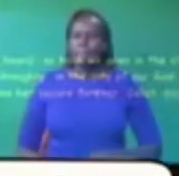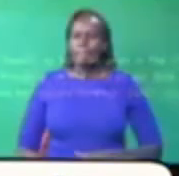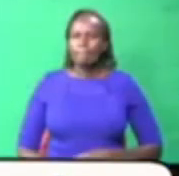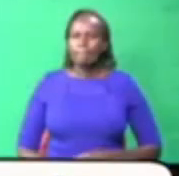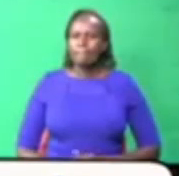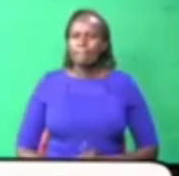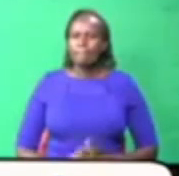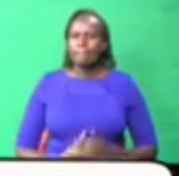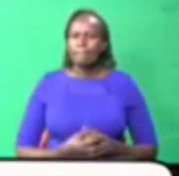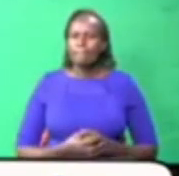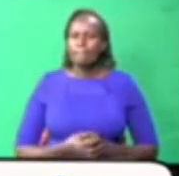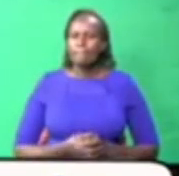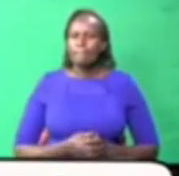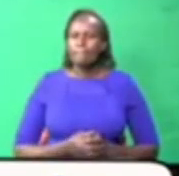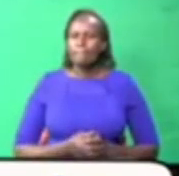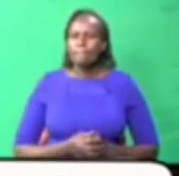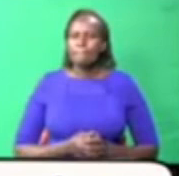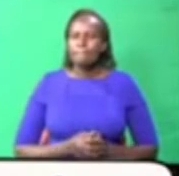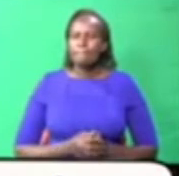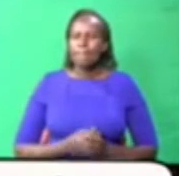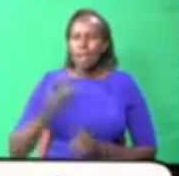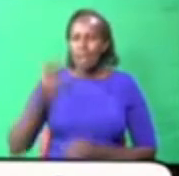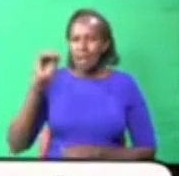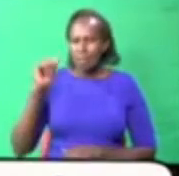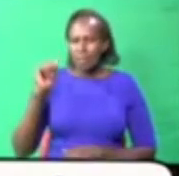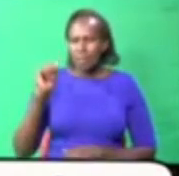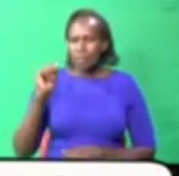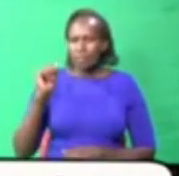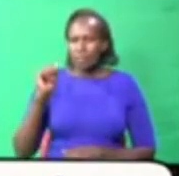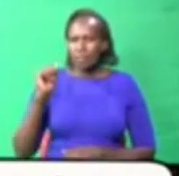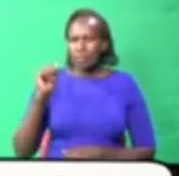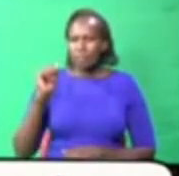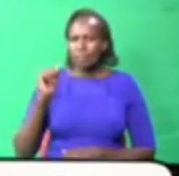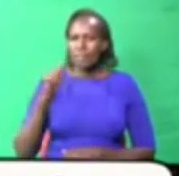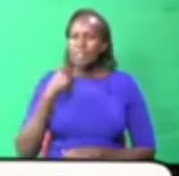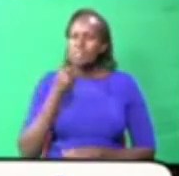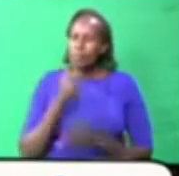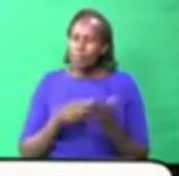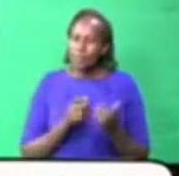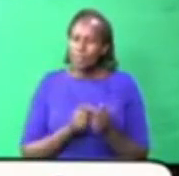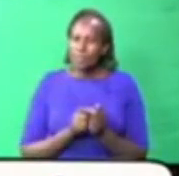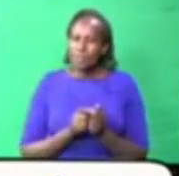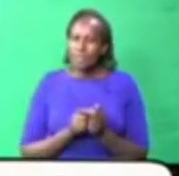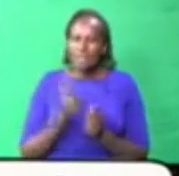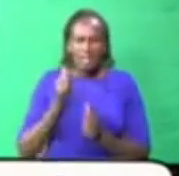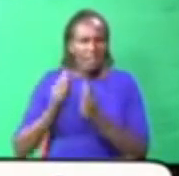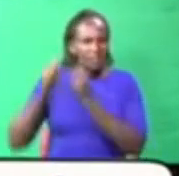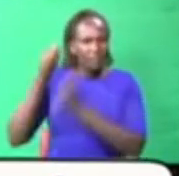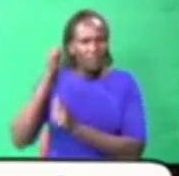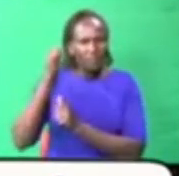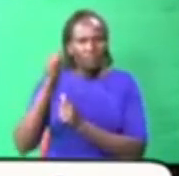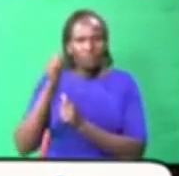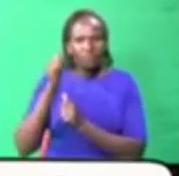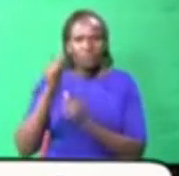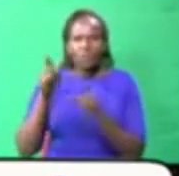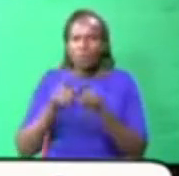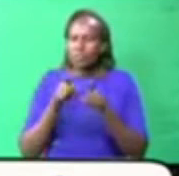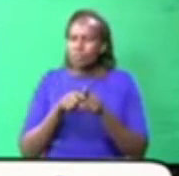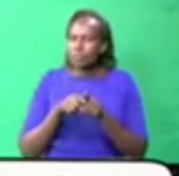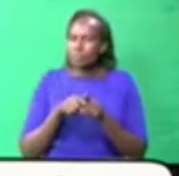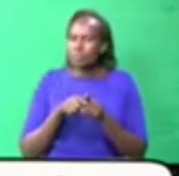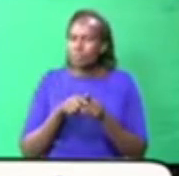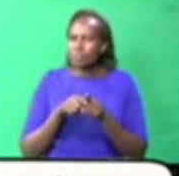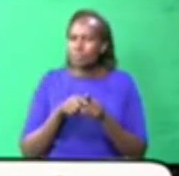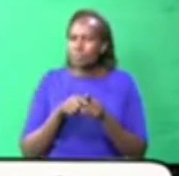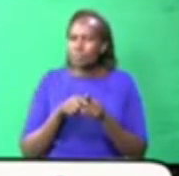Habakkuk. Habakkuk was one person who could not take no for an answer. Alikataa Ukristo na kuitwa tu